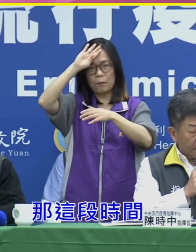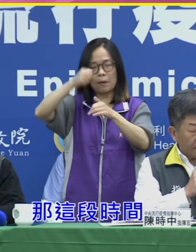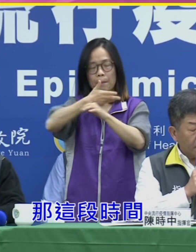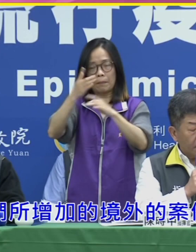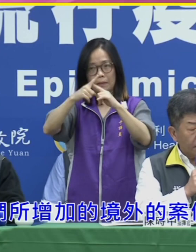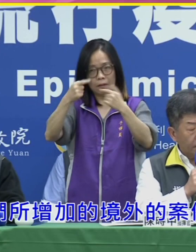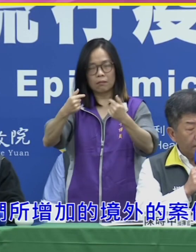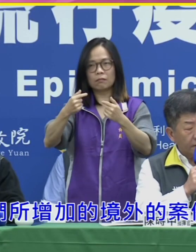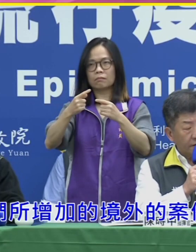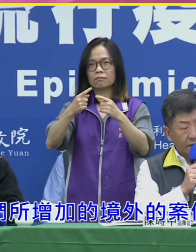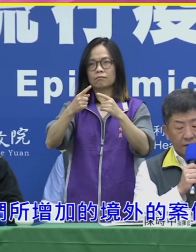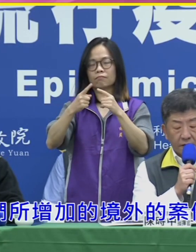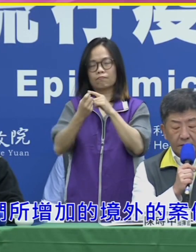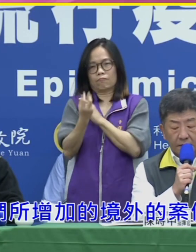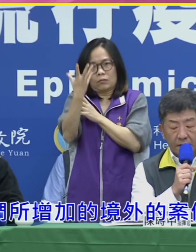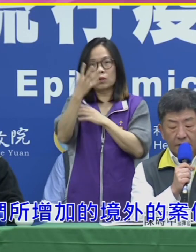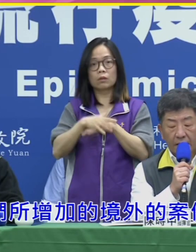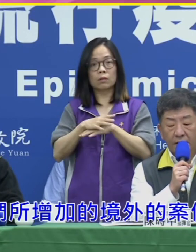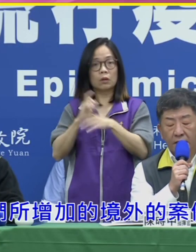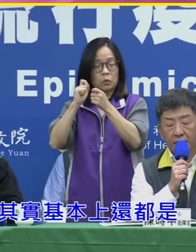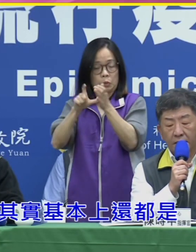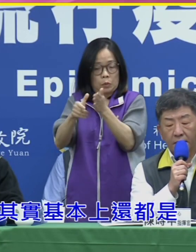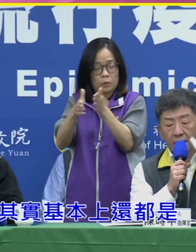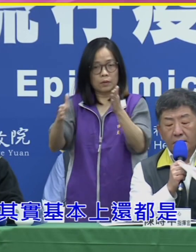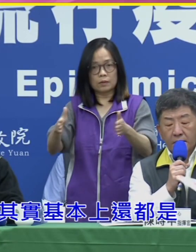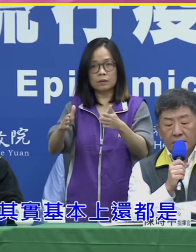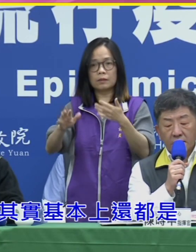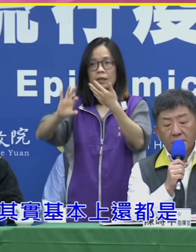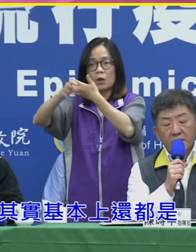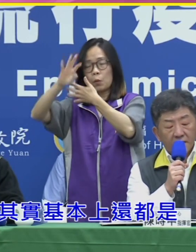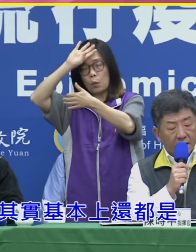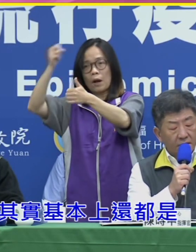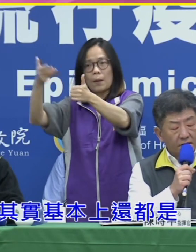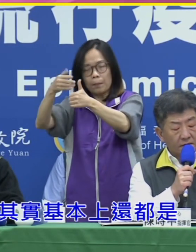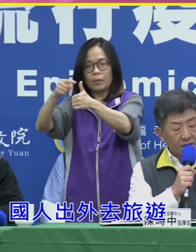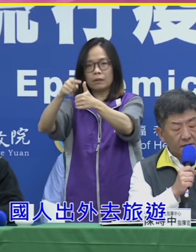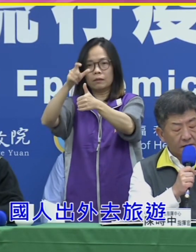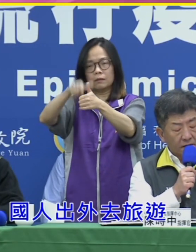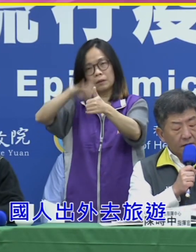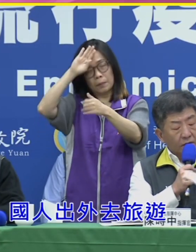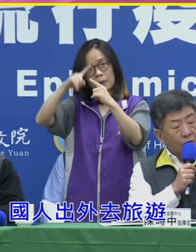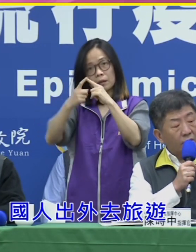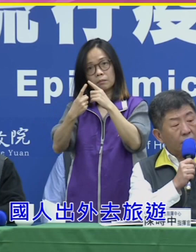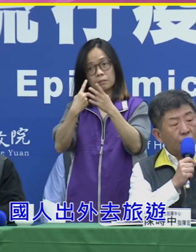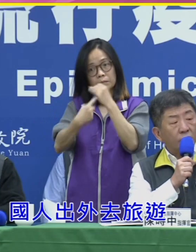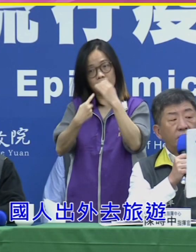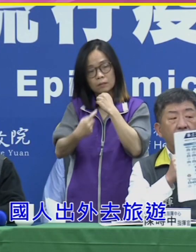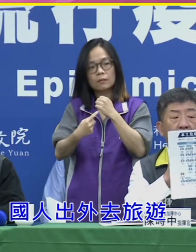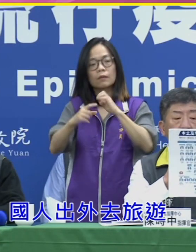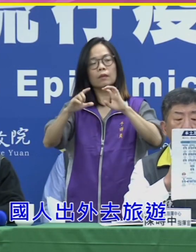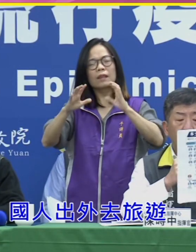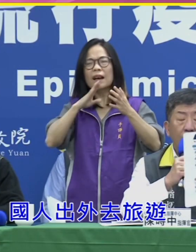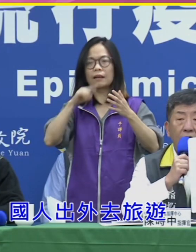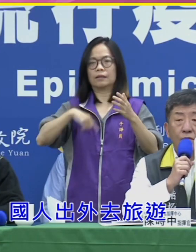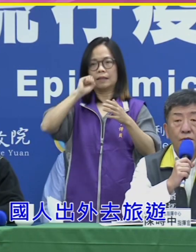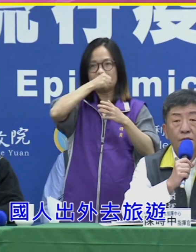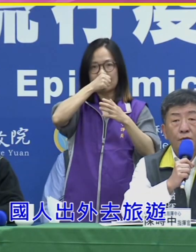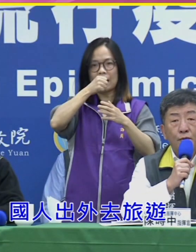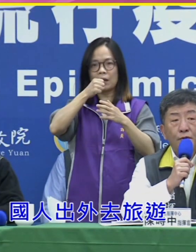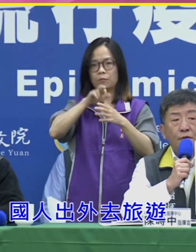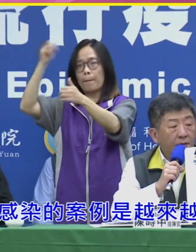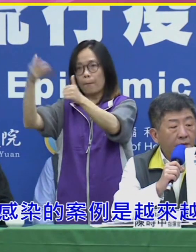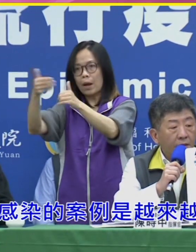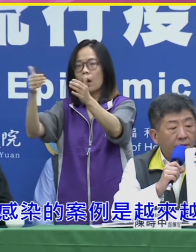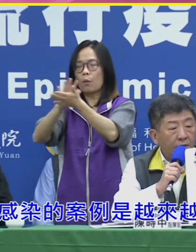但是我们要小心了。假设说我们现在是超前部署，让我们那个curve， 好像我们那个病患的增加起